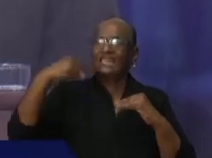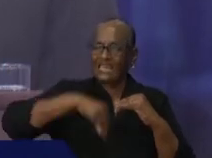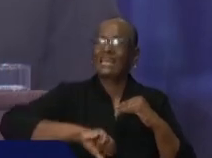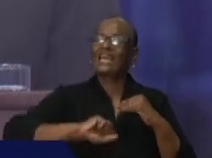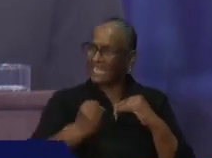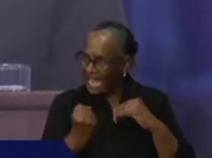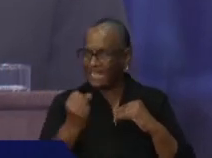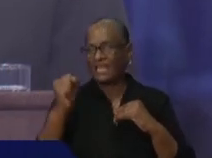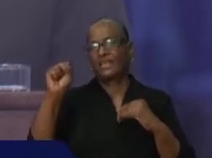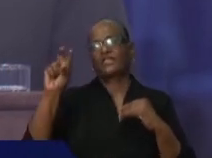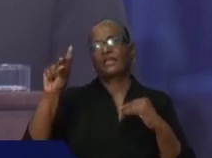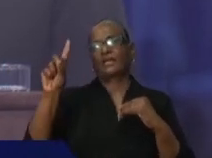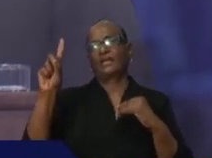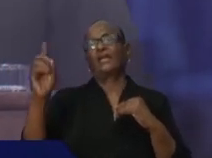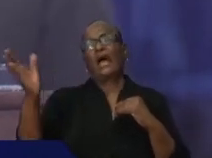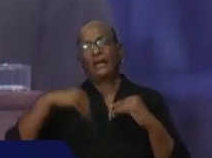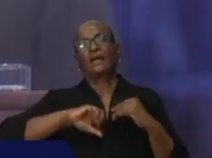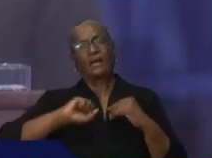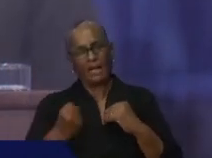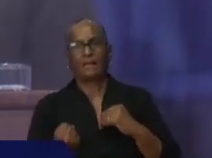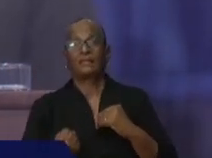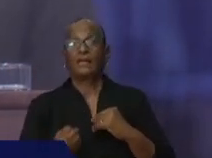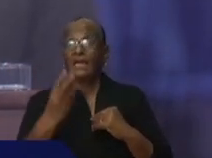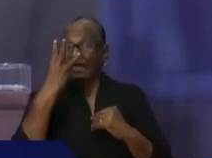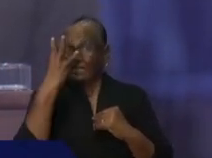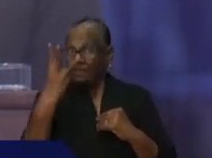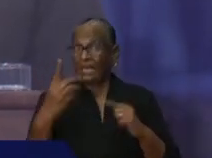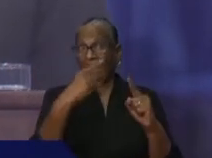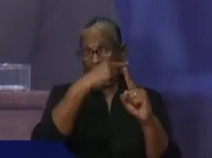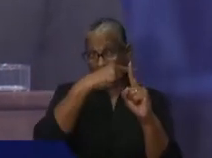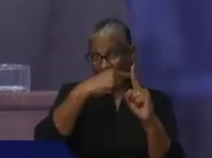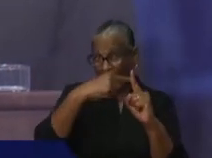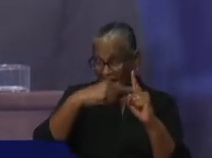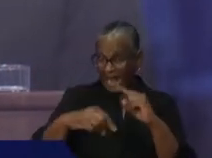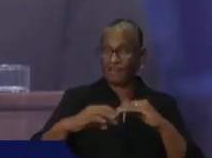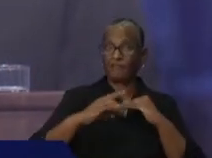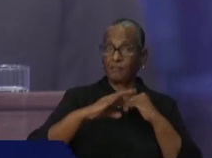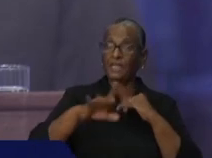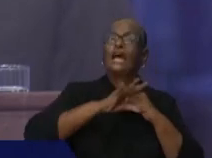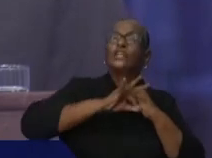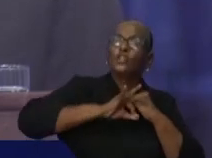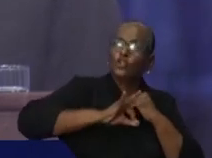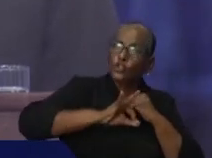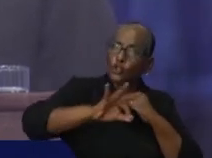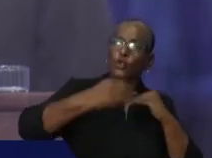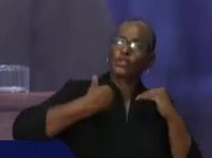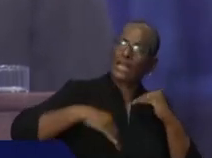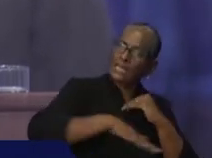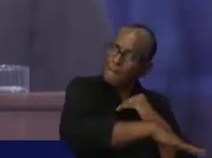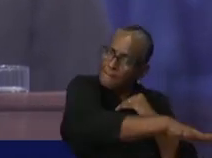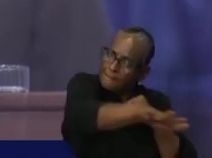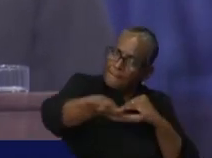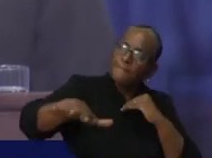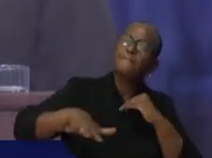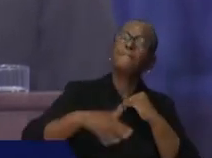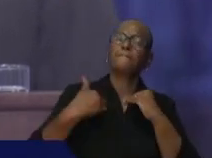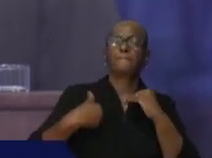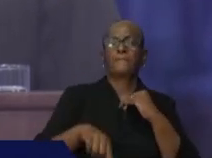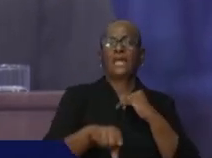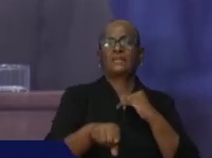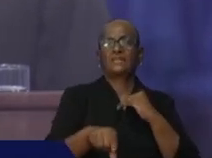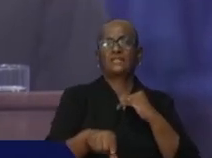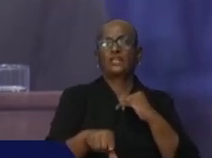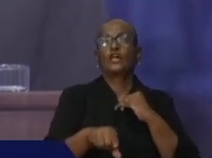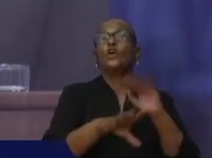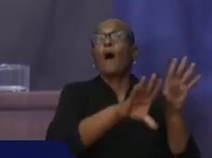SRD. Hiervan gaat 3,5 miljard terug naar de gemeenschap door